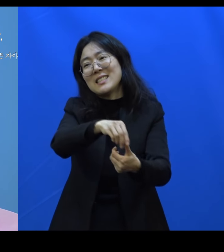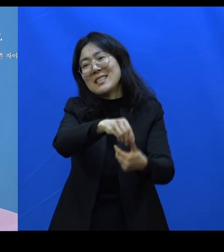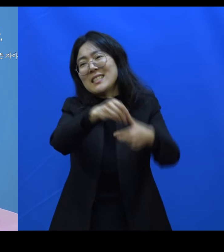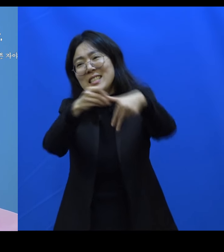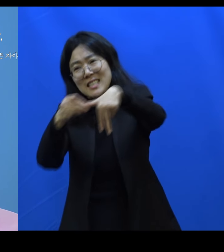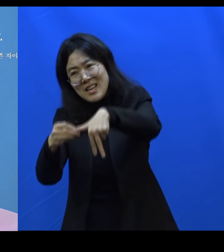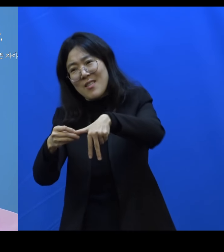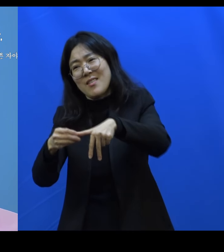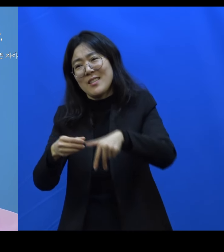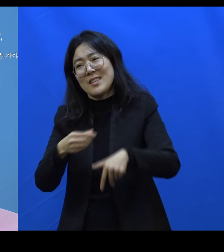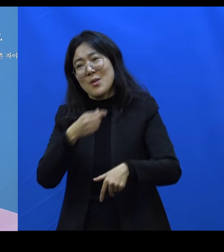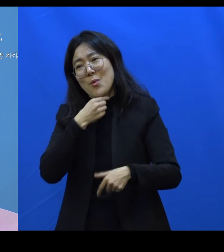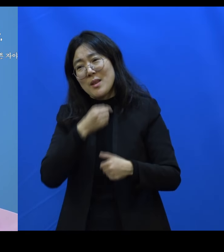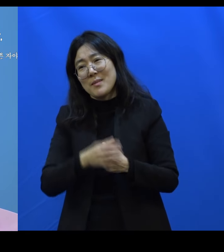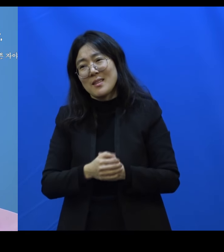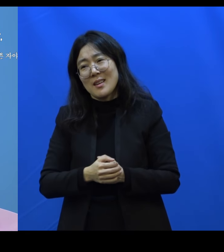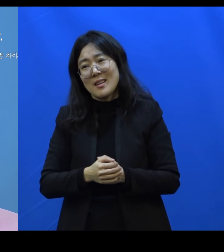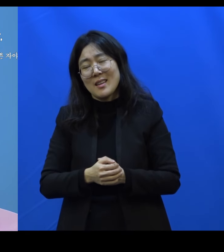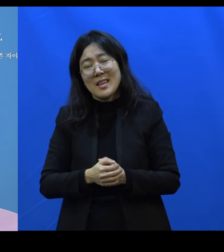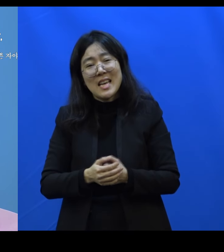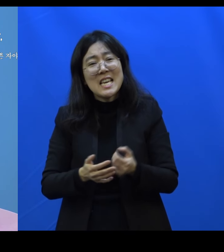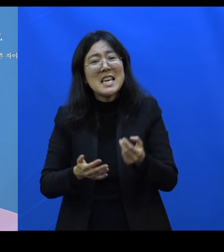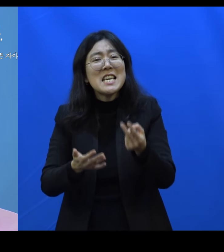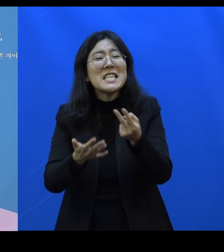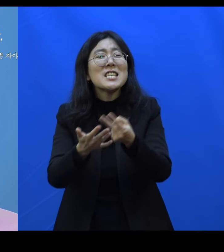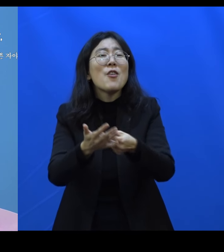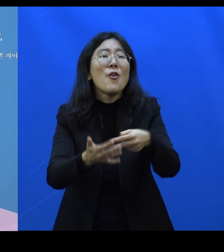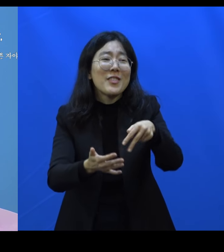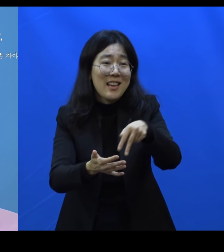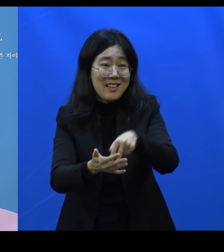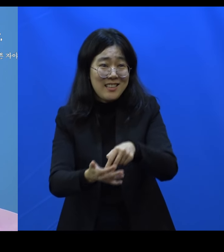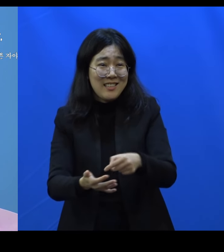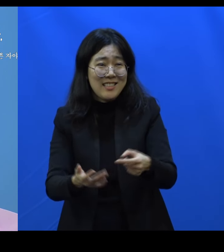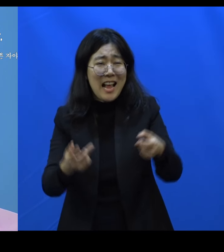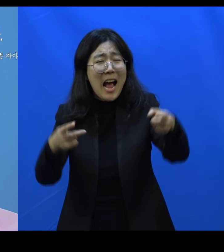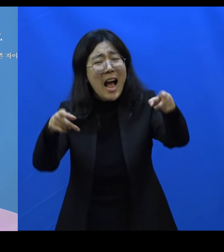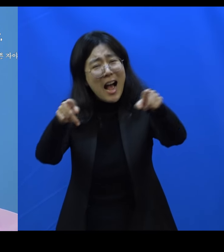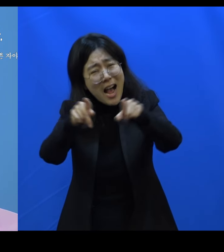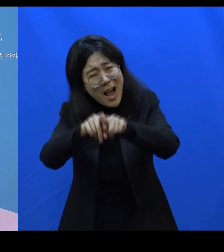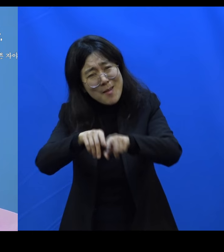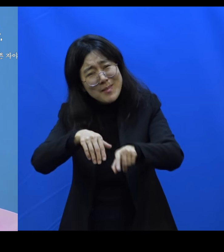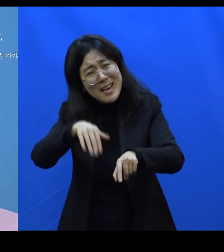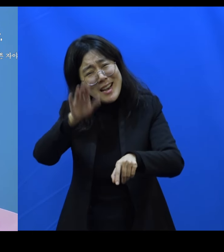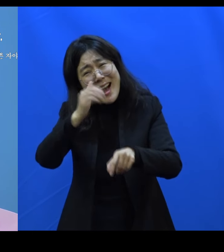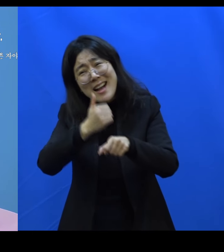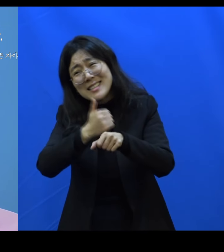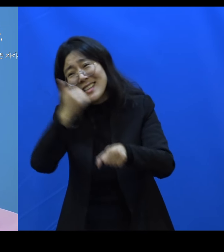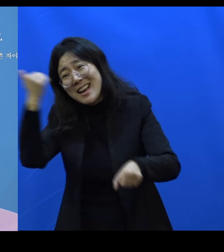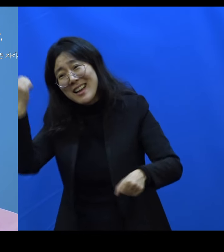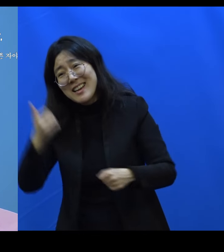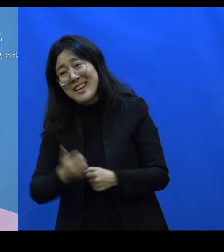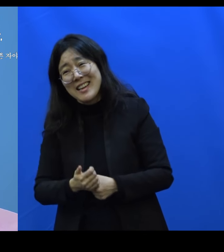이 아침에도 일어나 함께 가자. 그